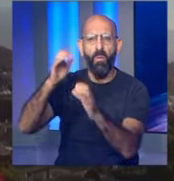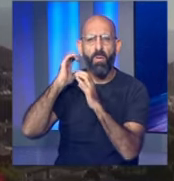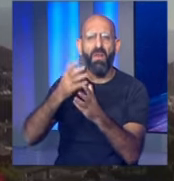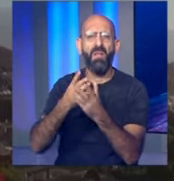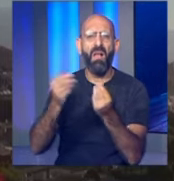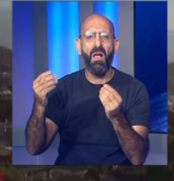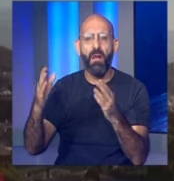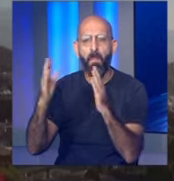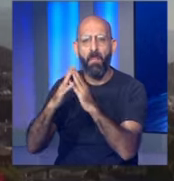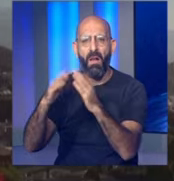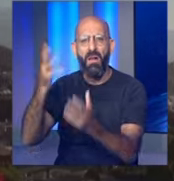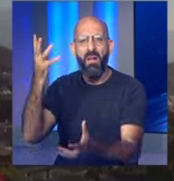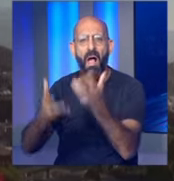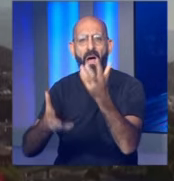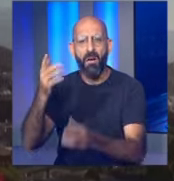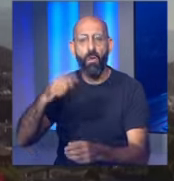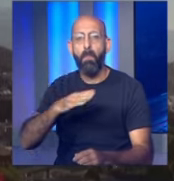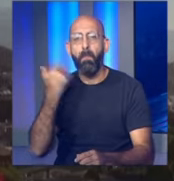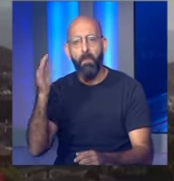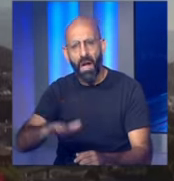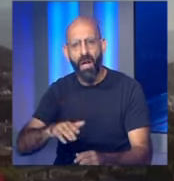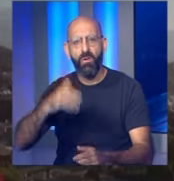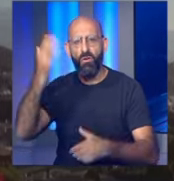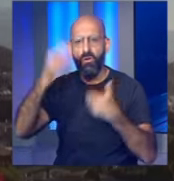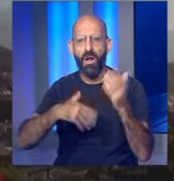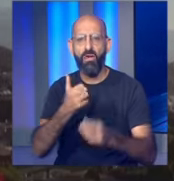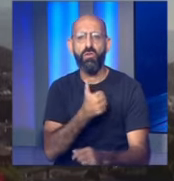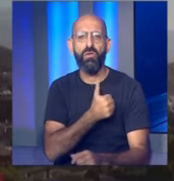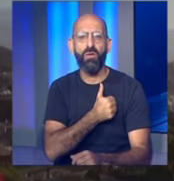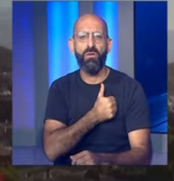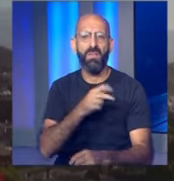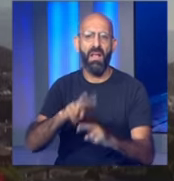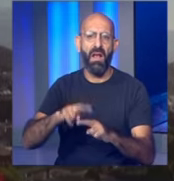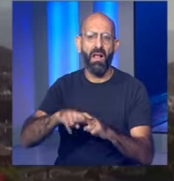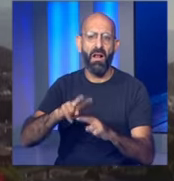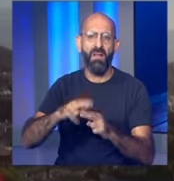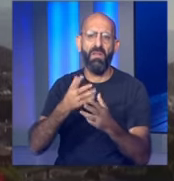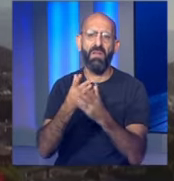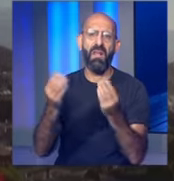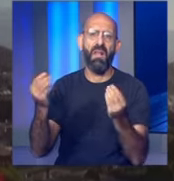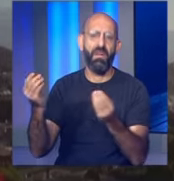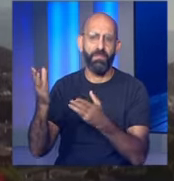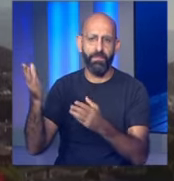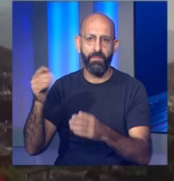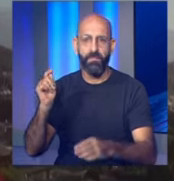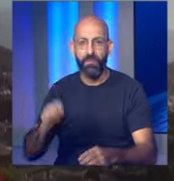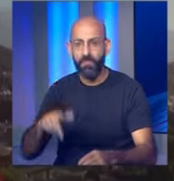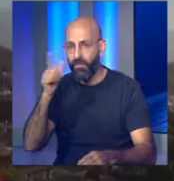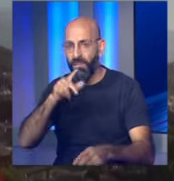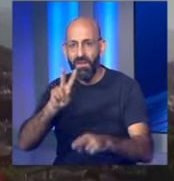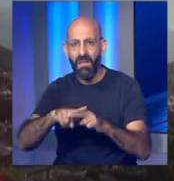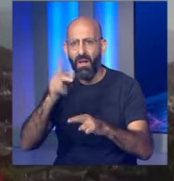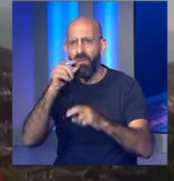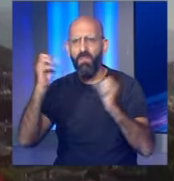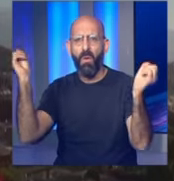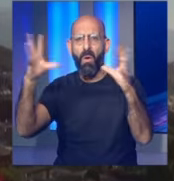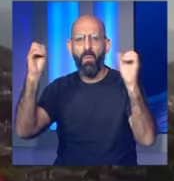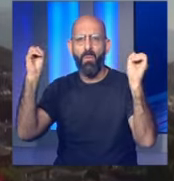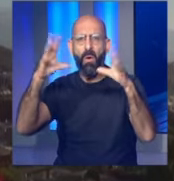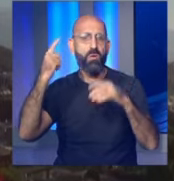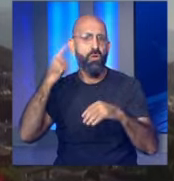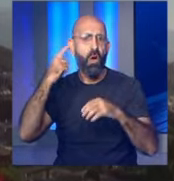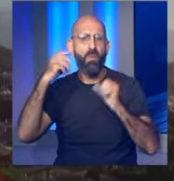المجاهدون معهم بالأسلحة الرشاشة والصاروخية، ما أدى إلى احتراق آليتين ومقتل وجرح عدد من الجنود